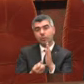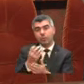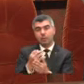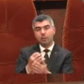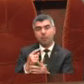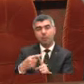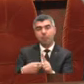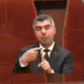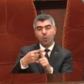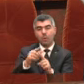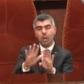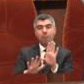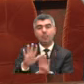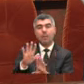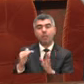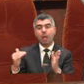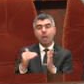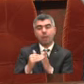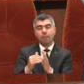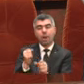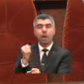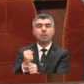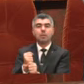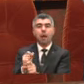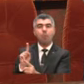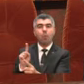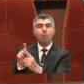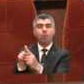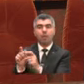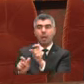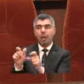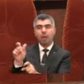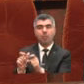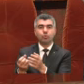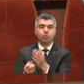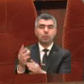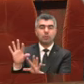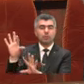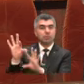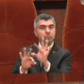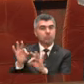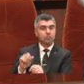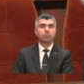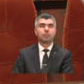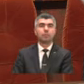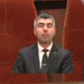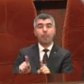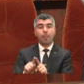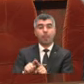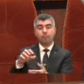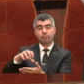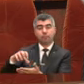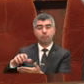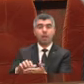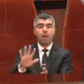خلق أكثر من 15,000 فرصة شغل مباشرة وغير مباشرة. هاد لي تكنوبارك كاينين في 5 ديال